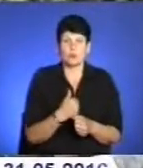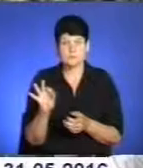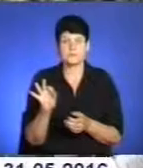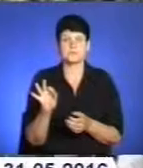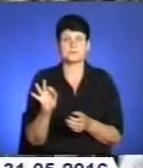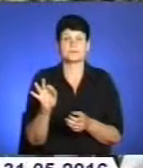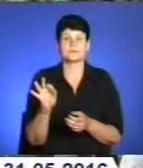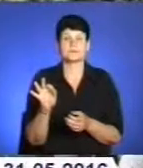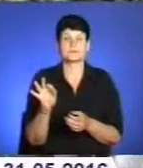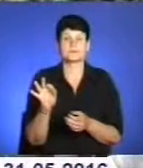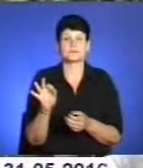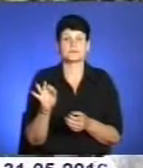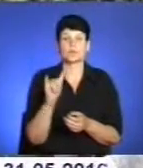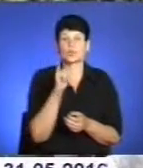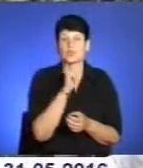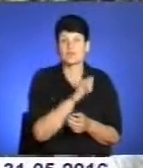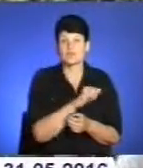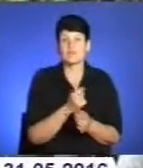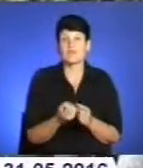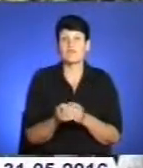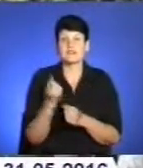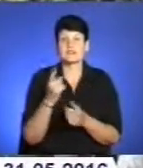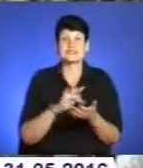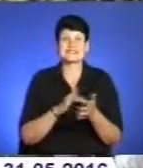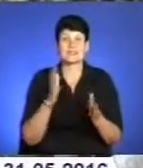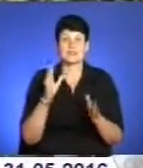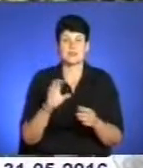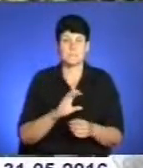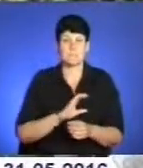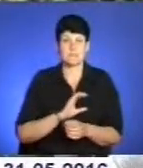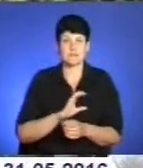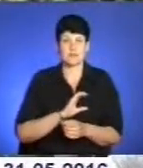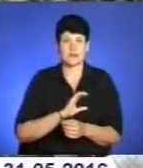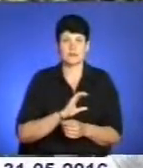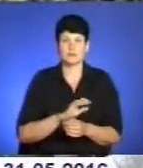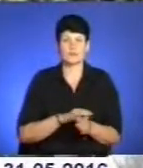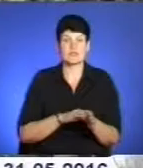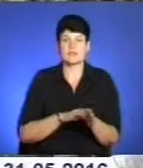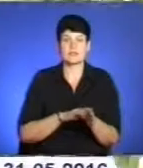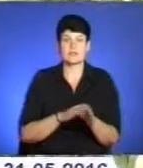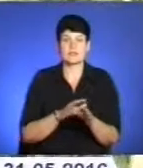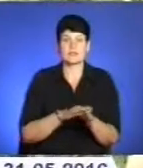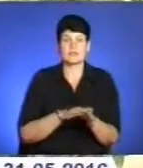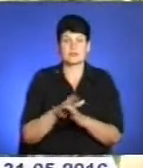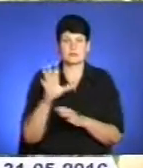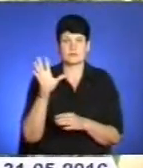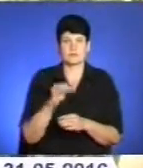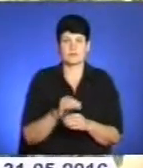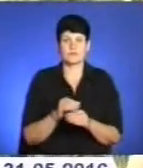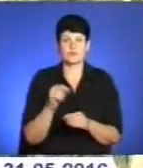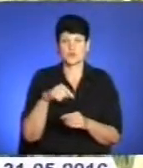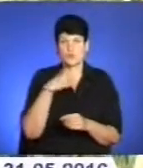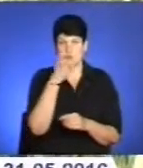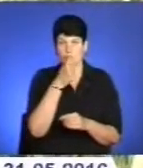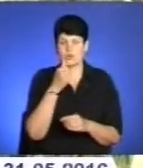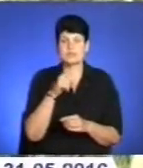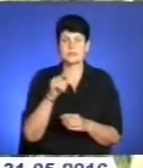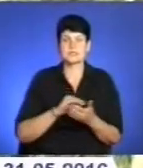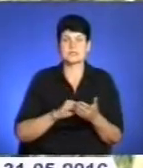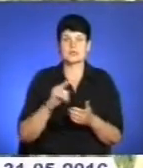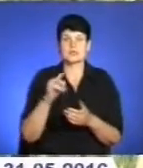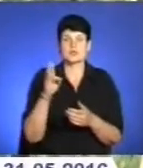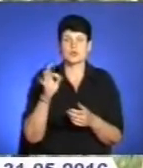отримали. Щоправда, є знайомі, які спочатку мали отримати золоту медаль, але в результаті,